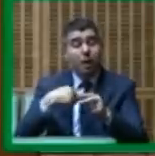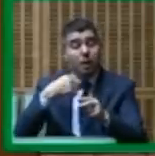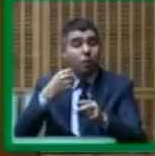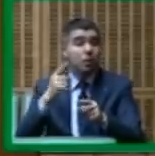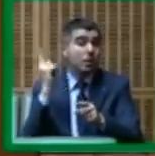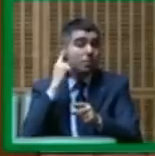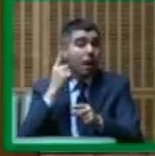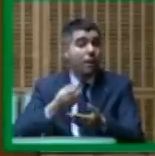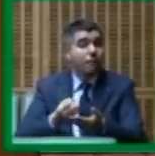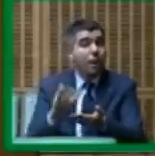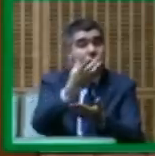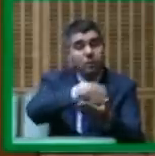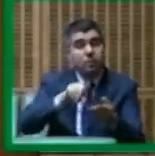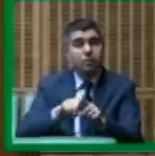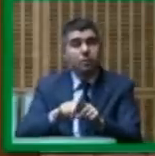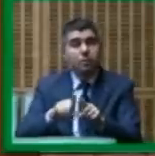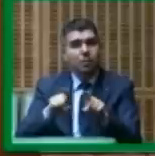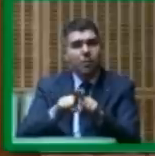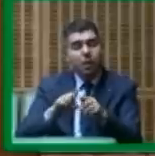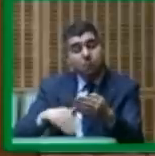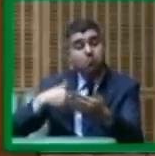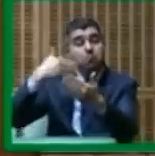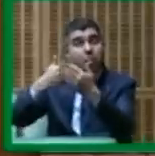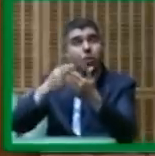لكم، على ما يجيب الله التيسير